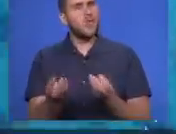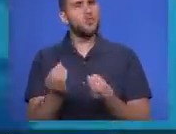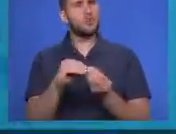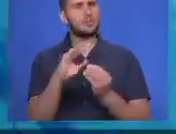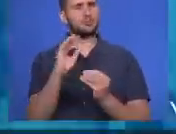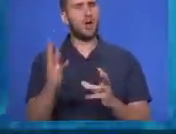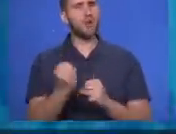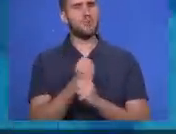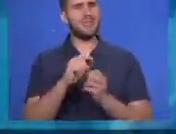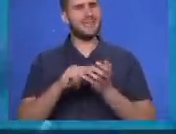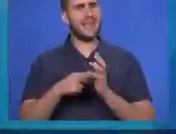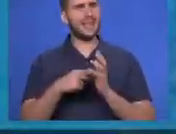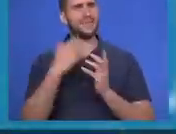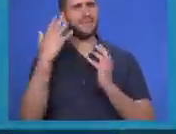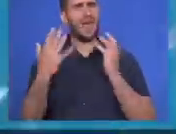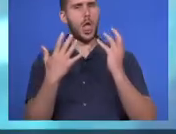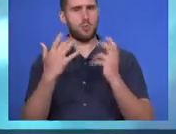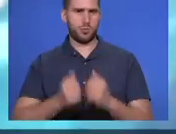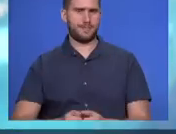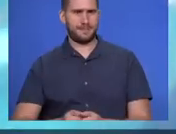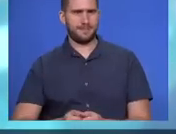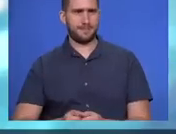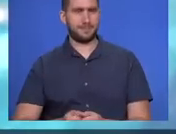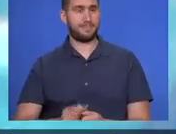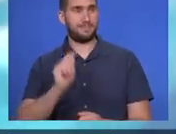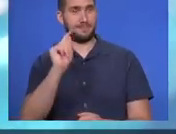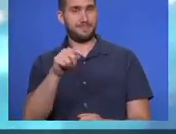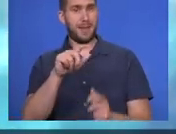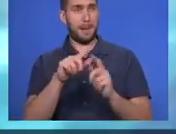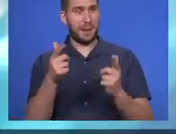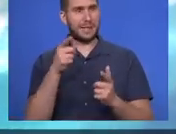כדי להגשים יעדים וחלומות. ההגעה הזאת לבריכה